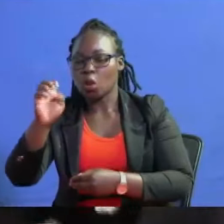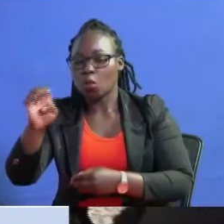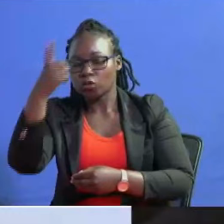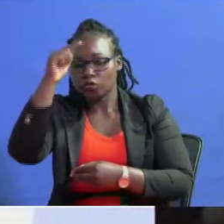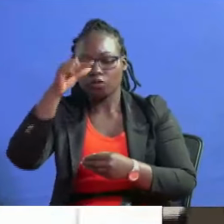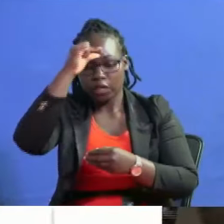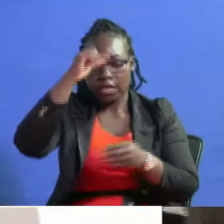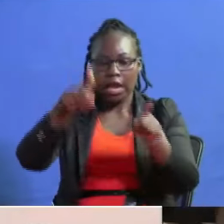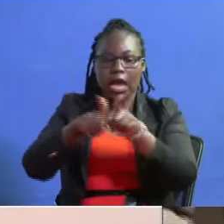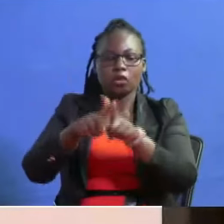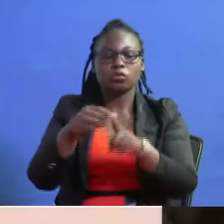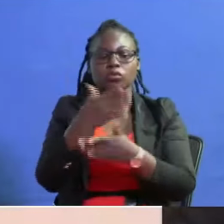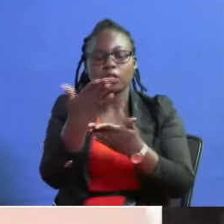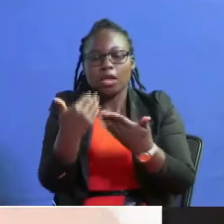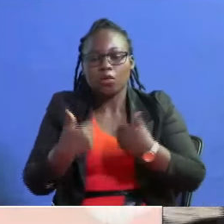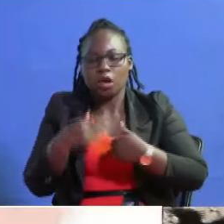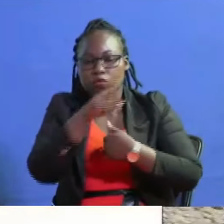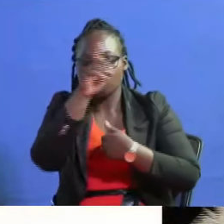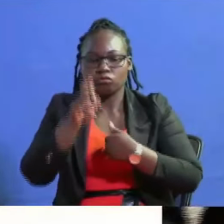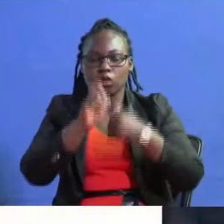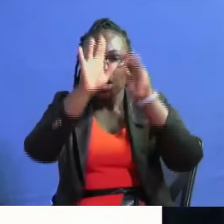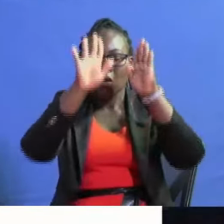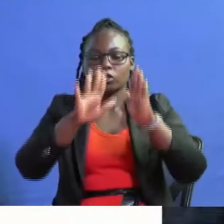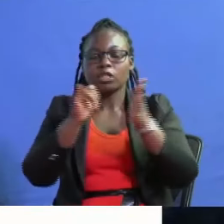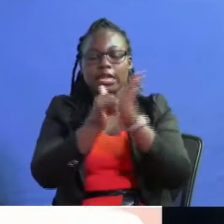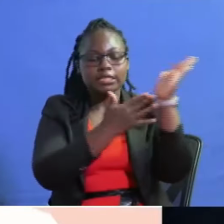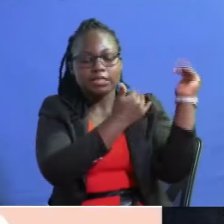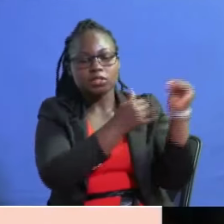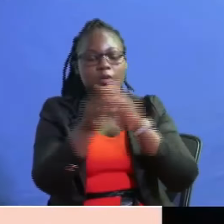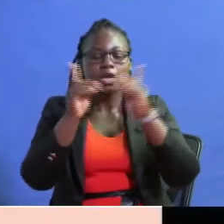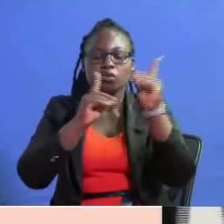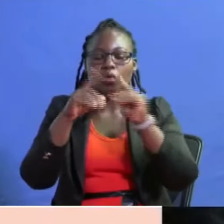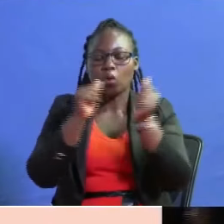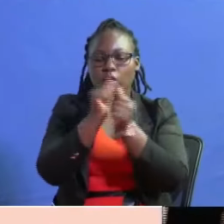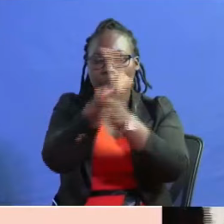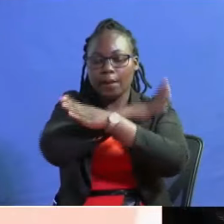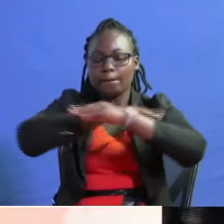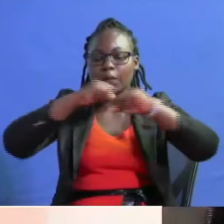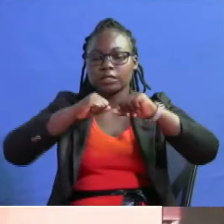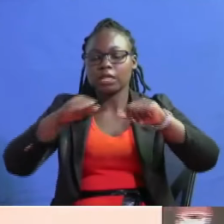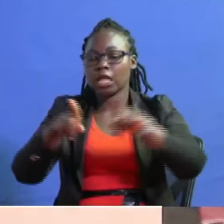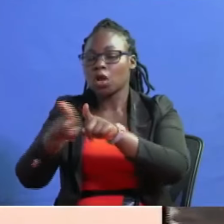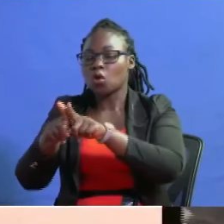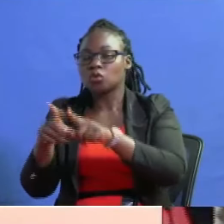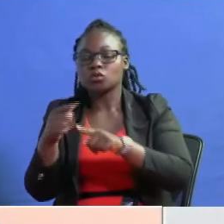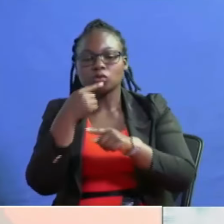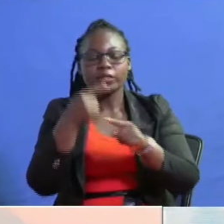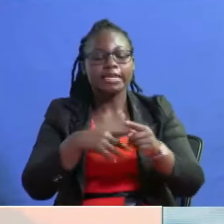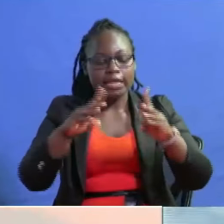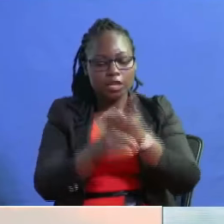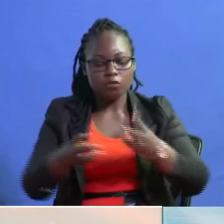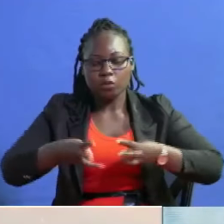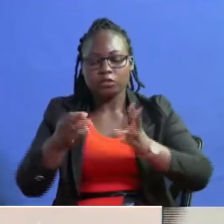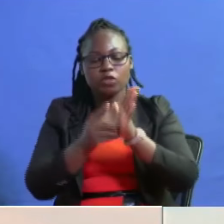wa rasilimali ni miongoni mwa masuala muhimu yanayotarajiwa kuzungumziwa na Rais. Rais pia atazindua miradi mbalimbali